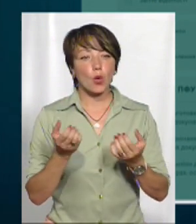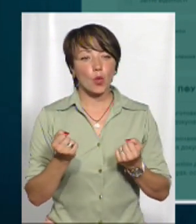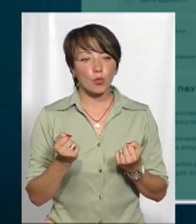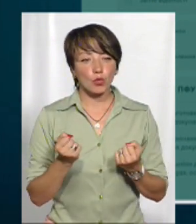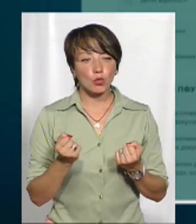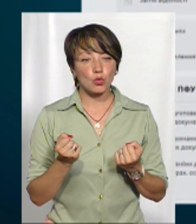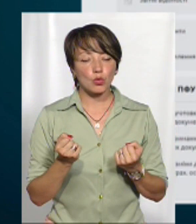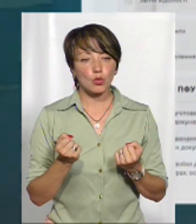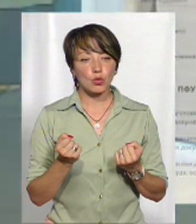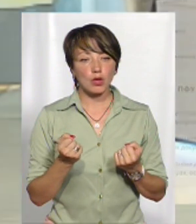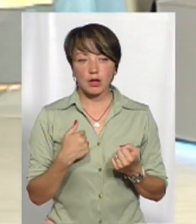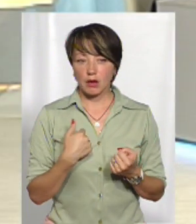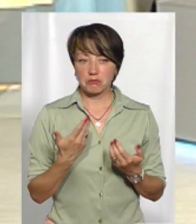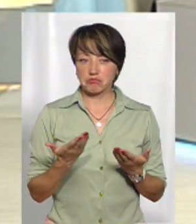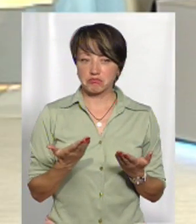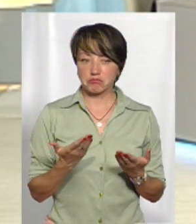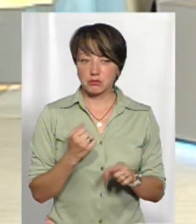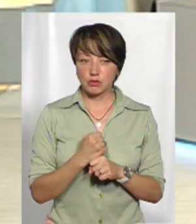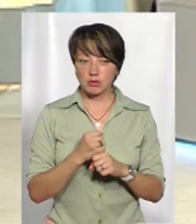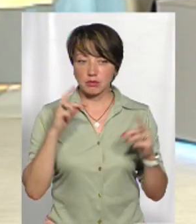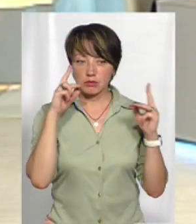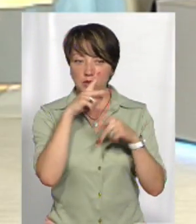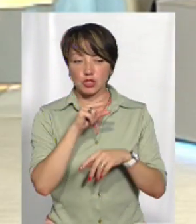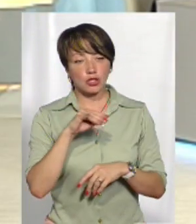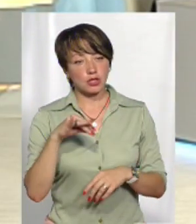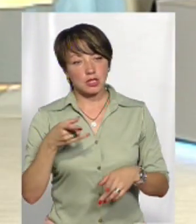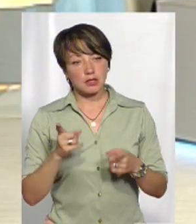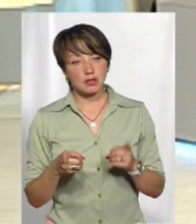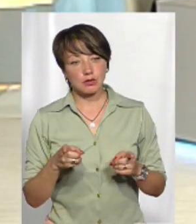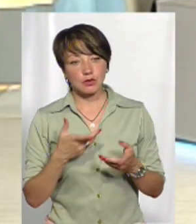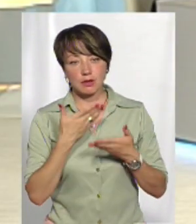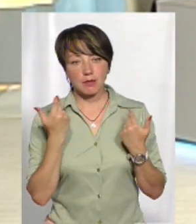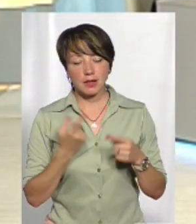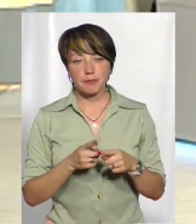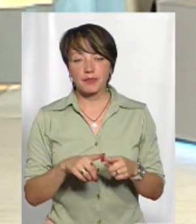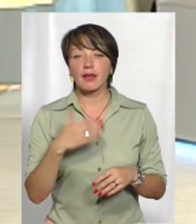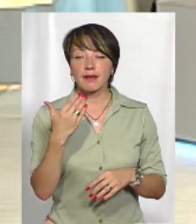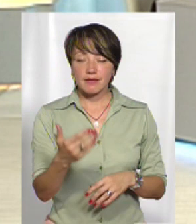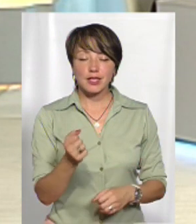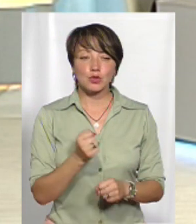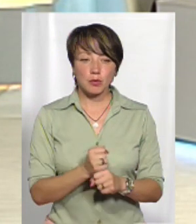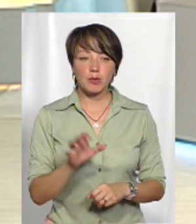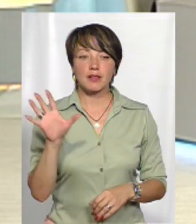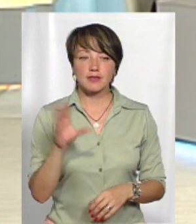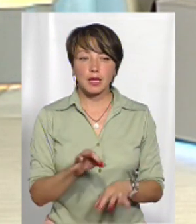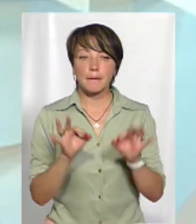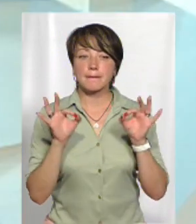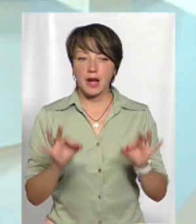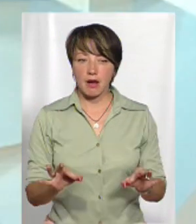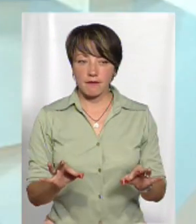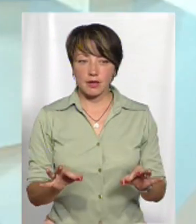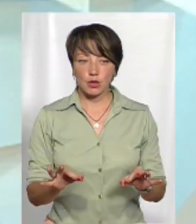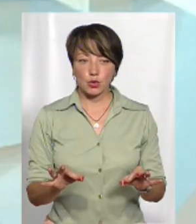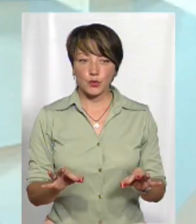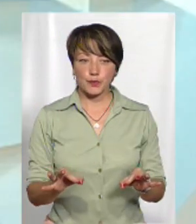прийому. Я щось зробила не так, чи це дійсно немає ви цієї можливості? Ви зробили все правильно.